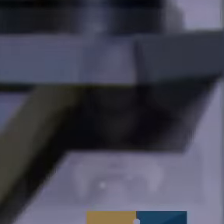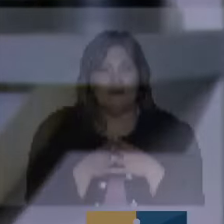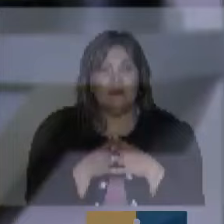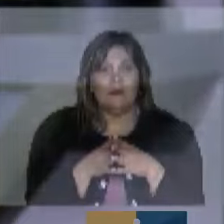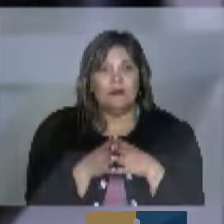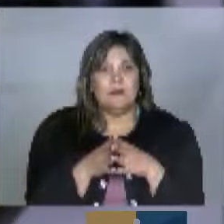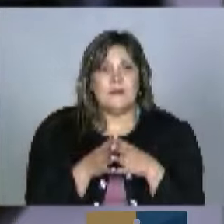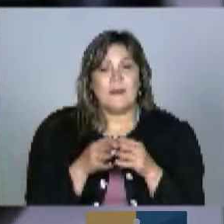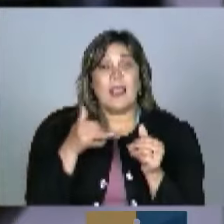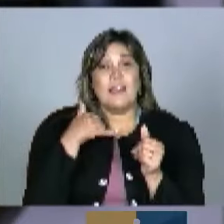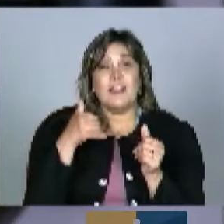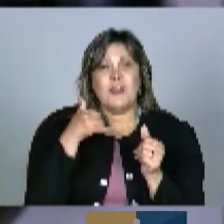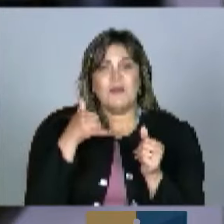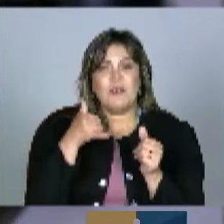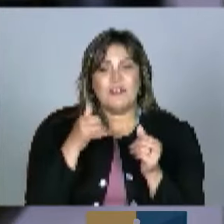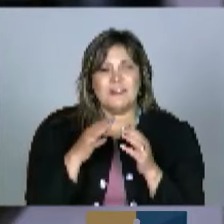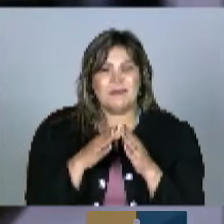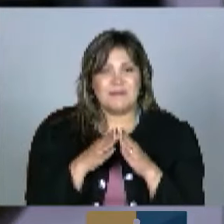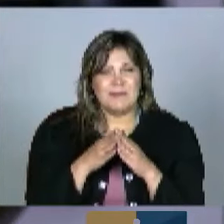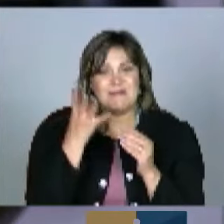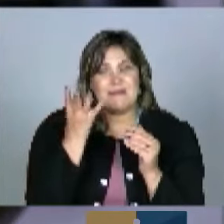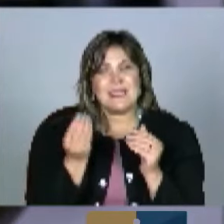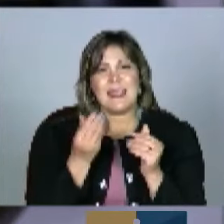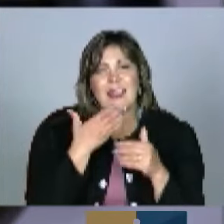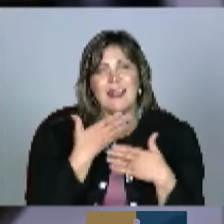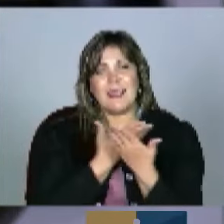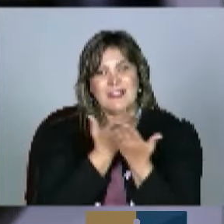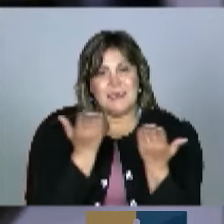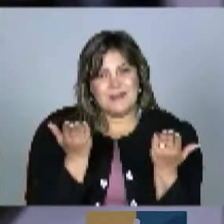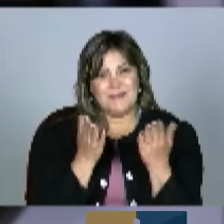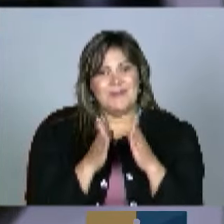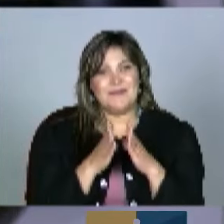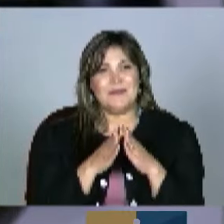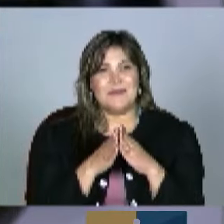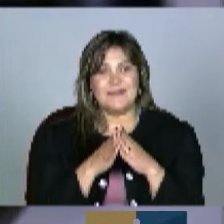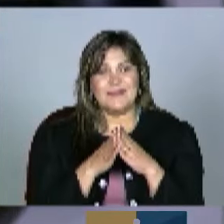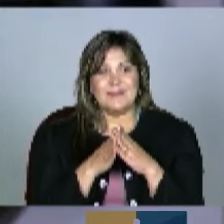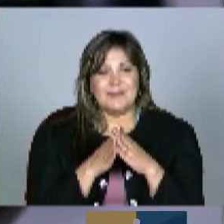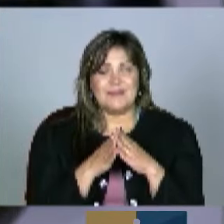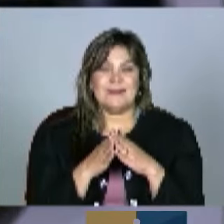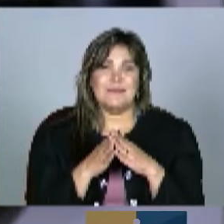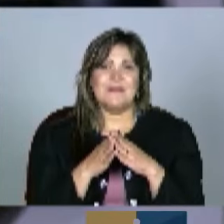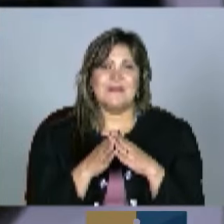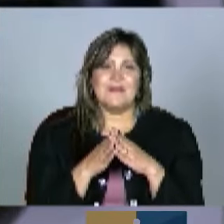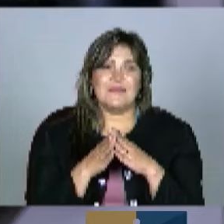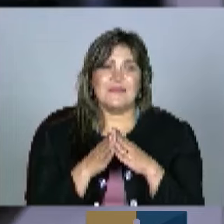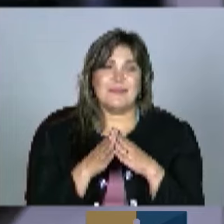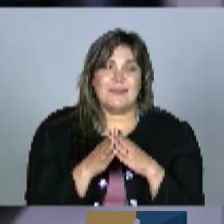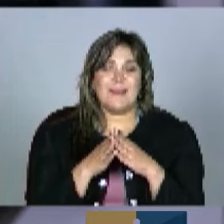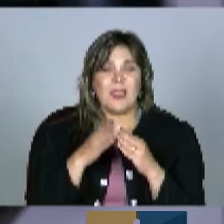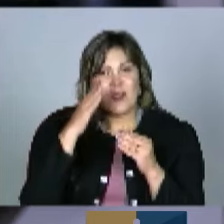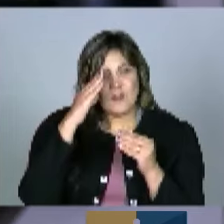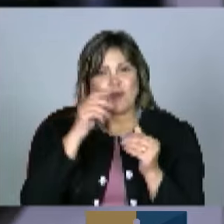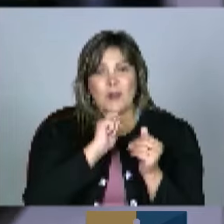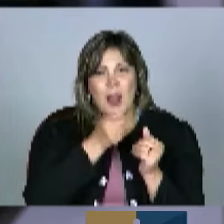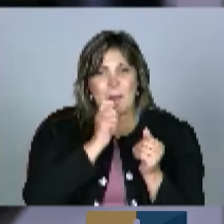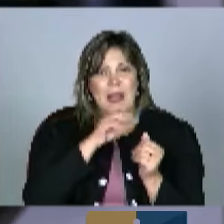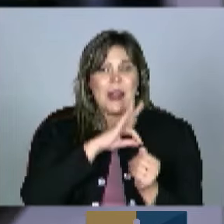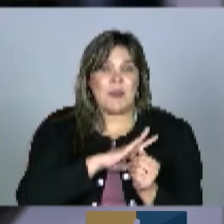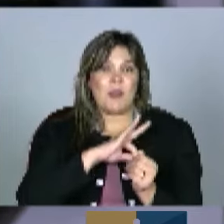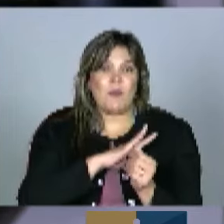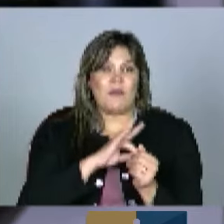معانا الاستاذ منال استاذه منال مساء الخير يا فندم مساء الخير ازي حضرتك يا استاذ طبعا متشكرين جدا على البرنامج المفيد ده ربنا